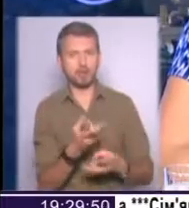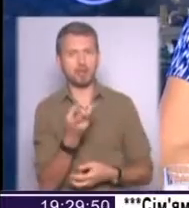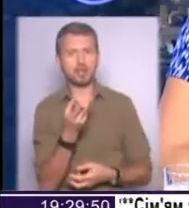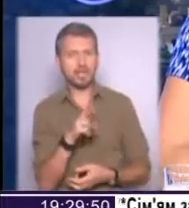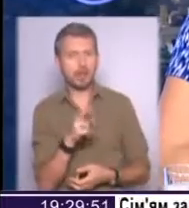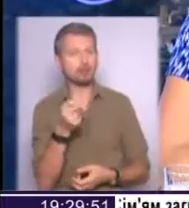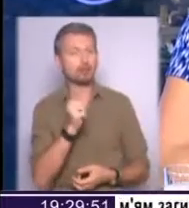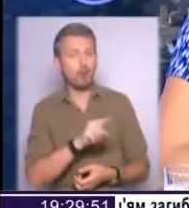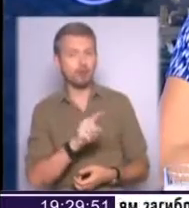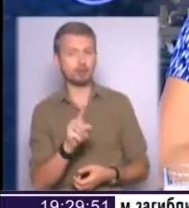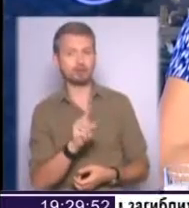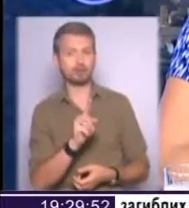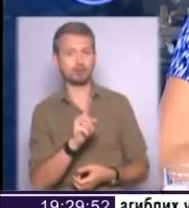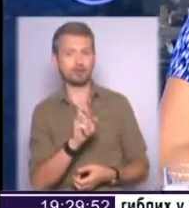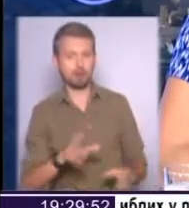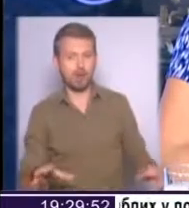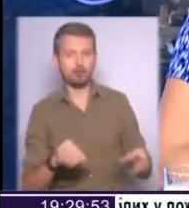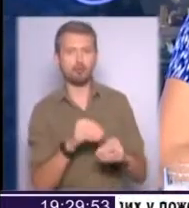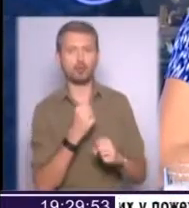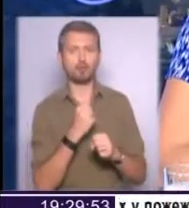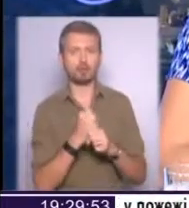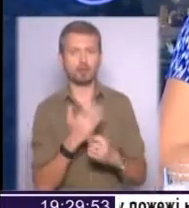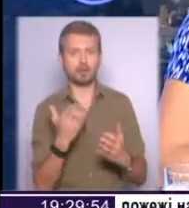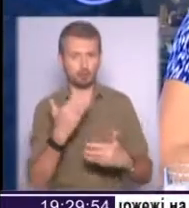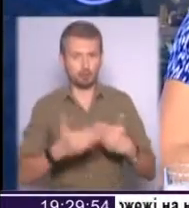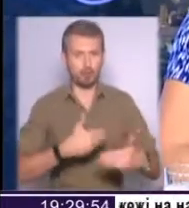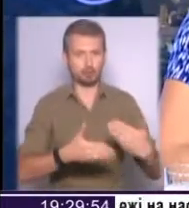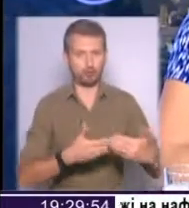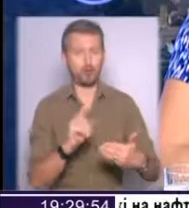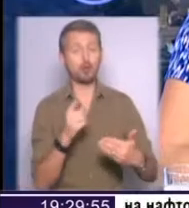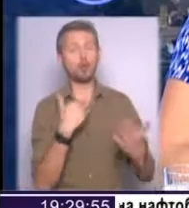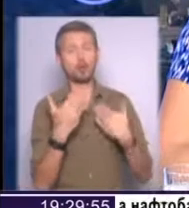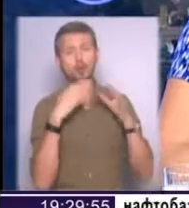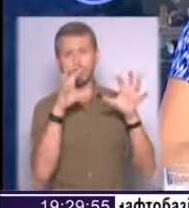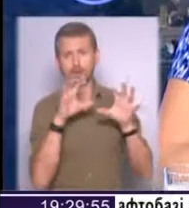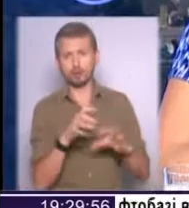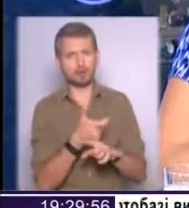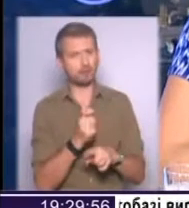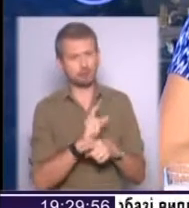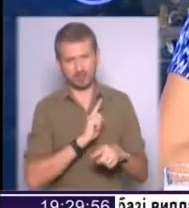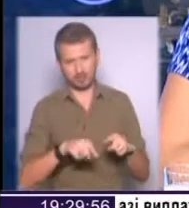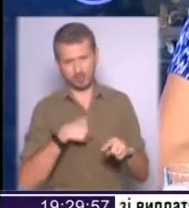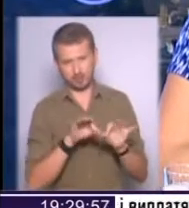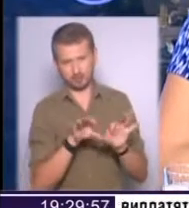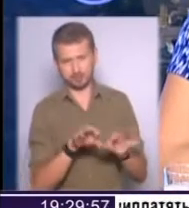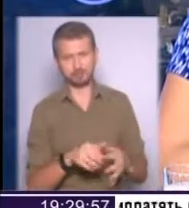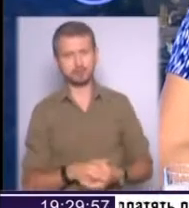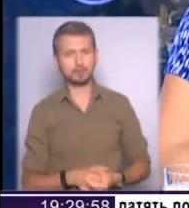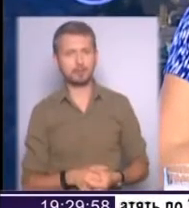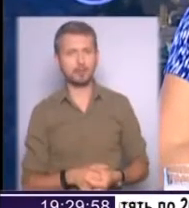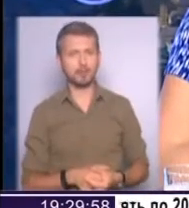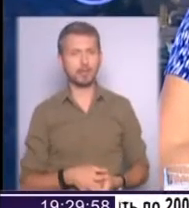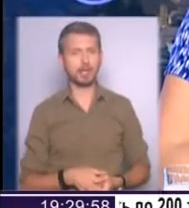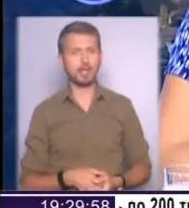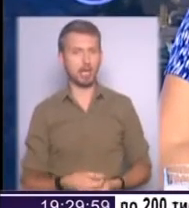для того, аби разом робити якийсь поступ. Що стосується законодавства, я дуже буквально швиденько. Я